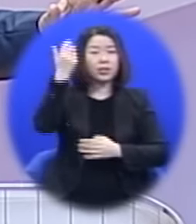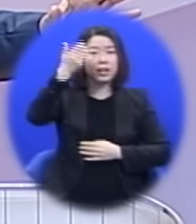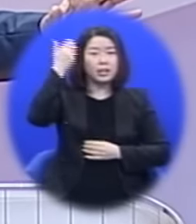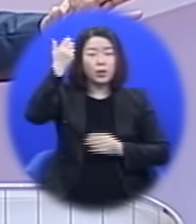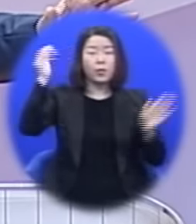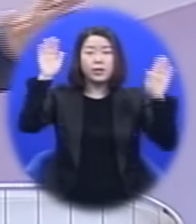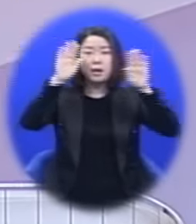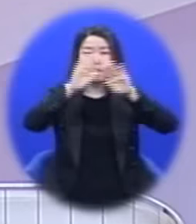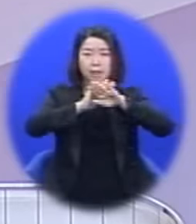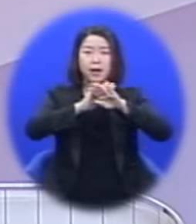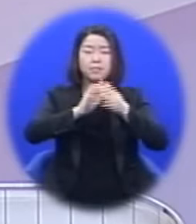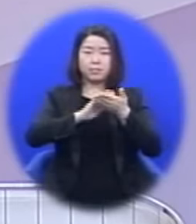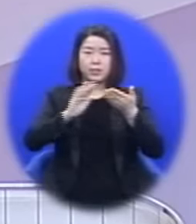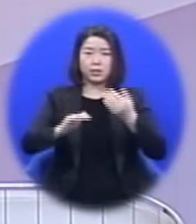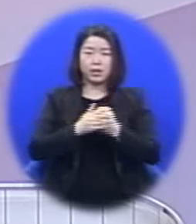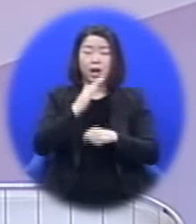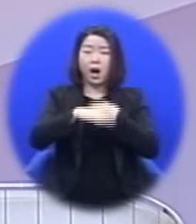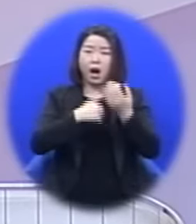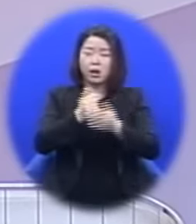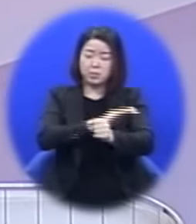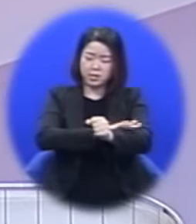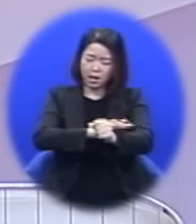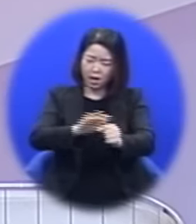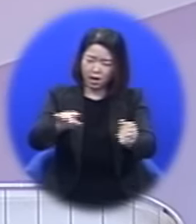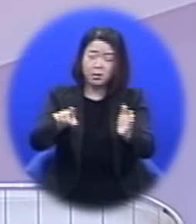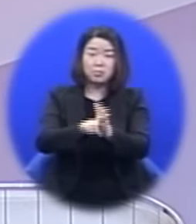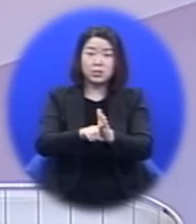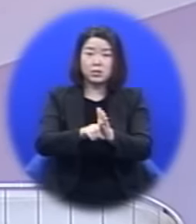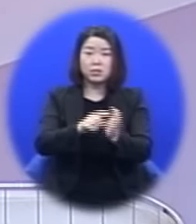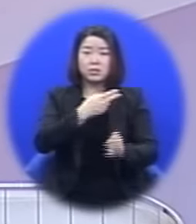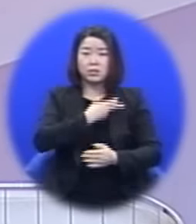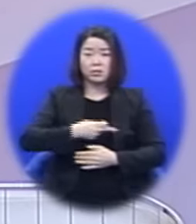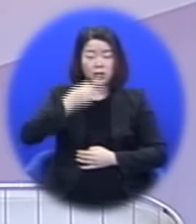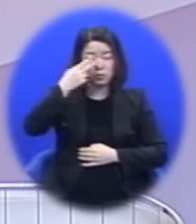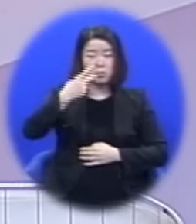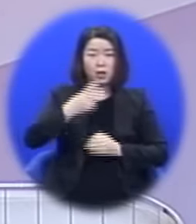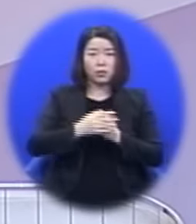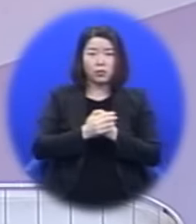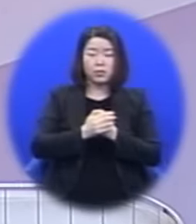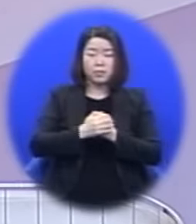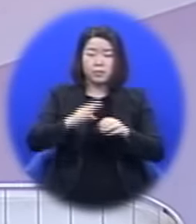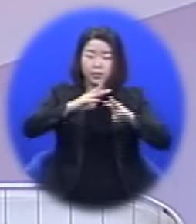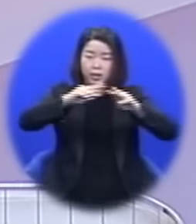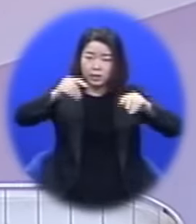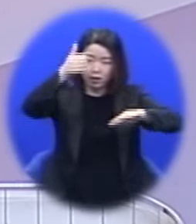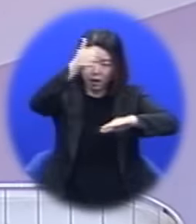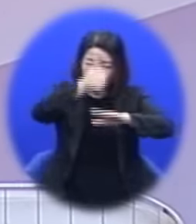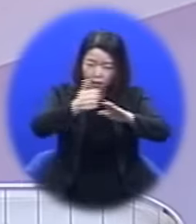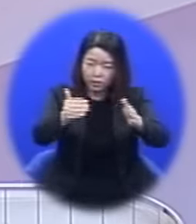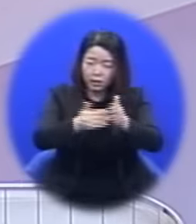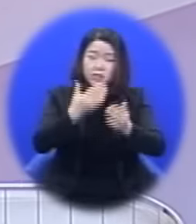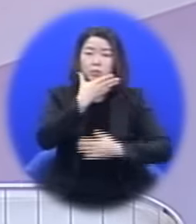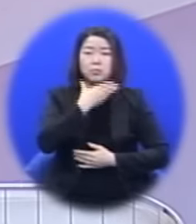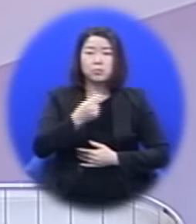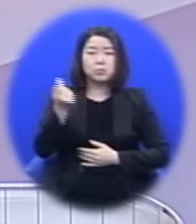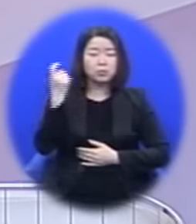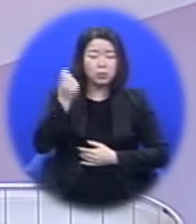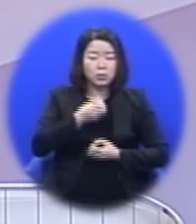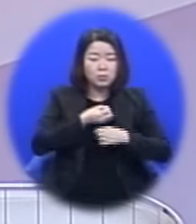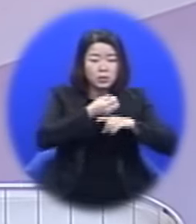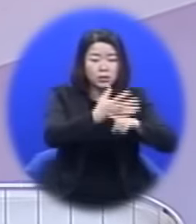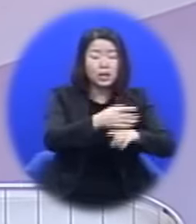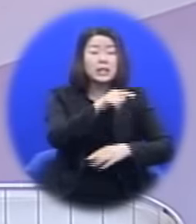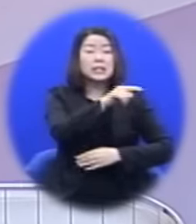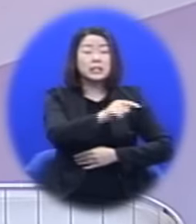밤입니다. 하나님을 그렇게 잘 믿는 사도 바울, 땅끝까지 복음을 전하겠다고 하는 그 사도 바울에게